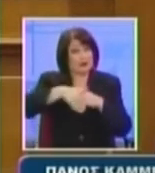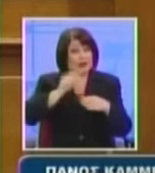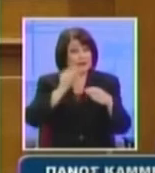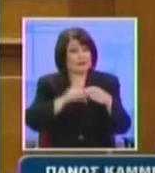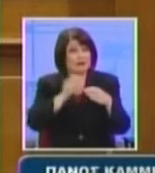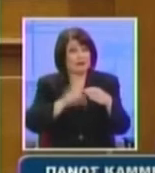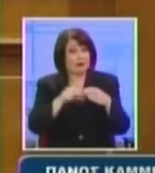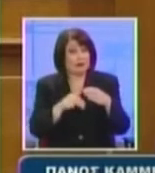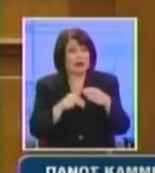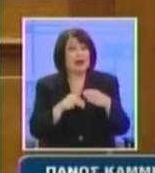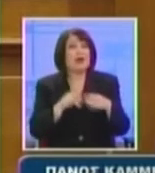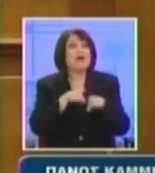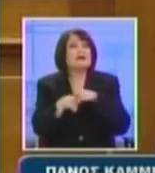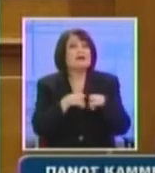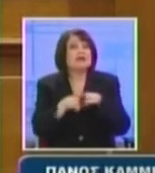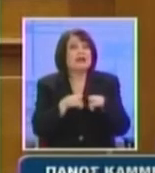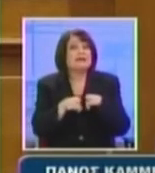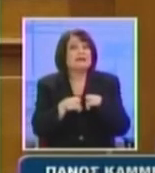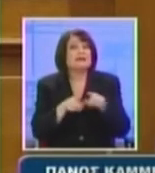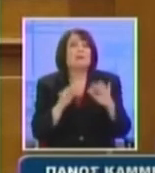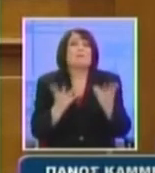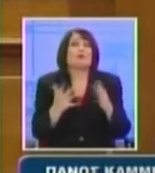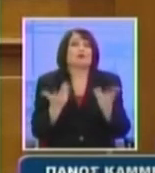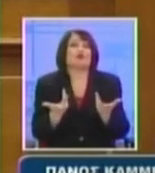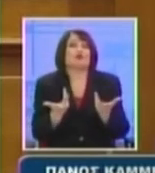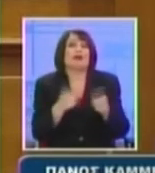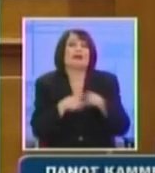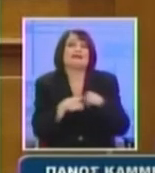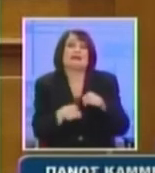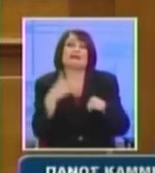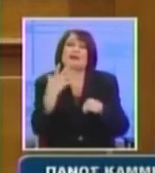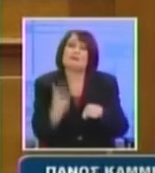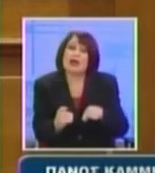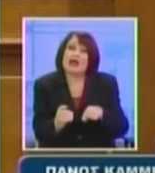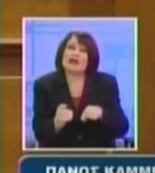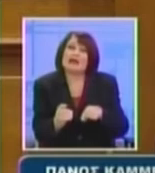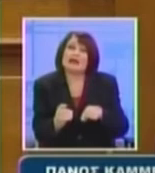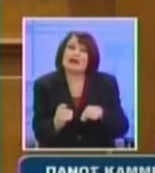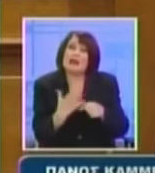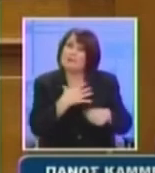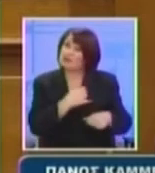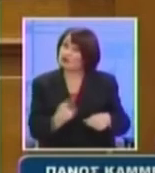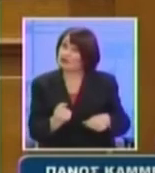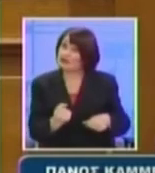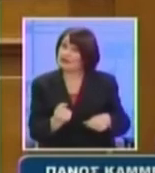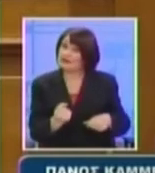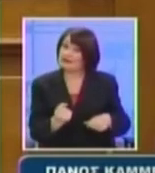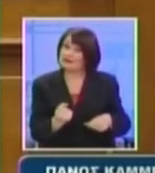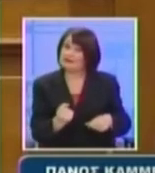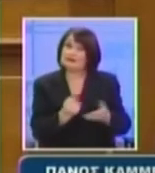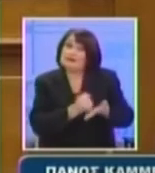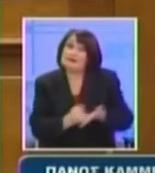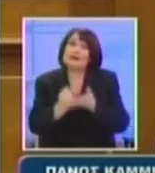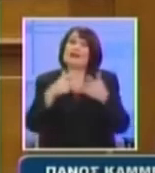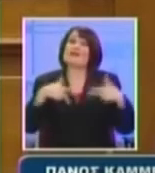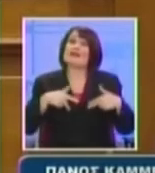κάνει και με το κατά πόσο συνεχίζει να υπάρχει η αρχή της δεδηλωμένης για την κυβέρνηση. Κατά πόσο